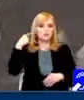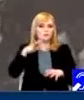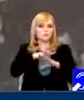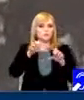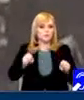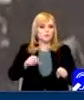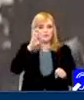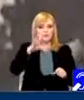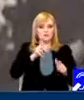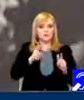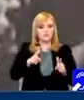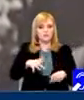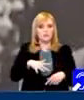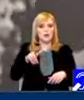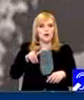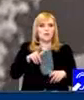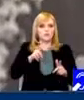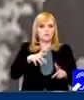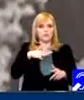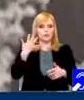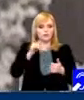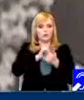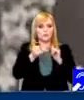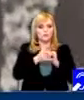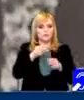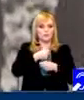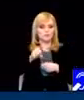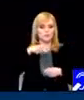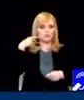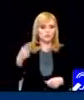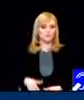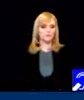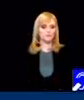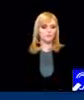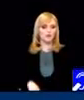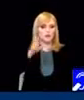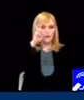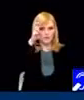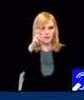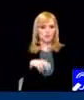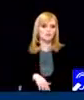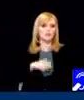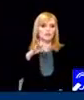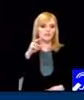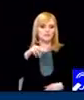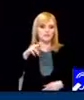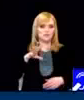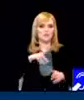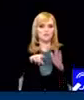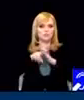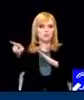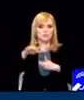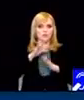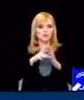Țara a fost nevoită să accepte pacea cu puterile centrale, în condiții total nefavorabile. Regele Ferdinand, aflat în refugiu la